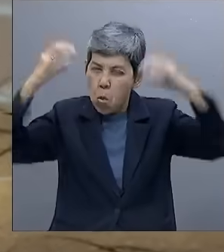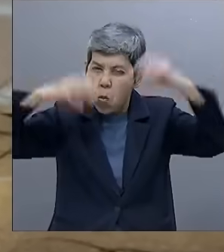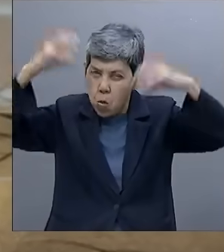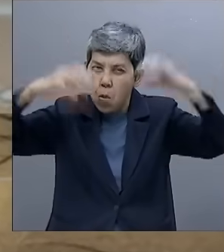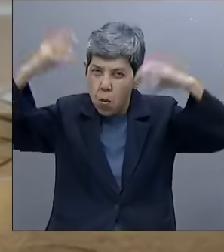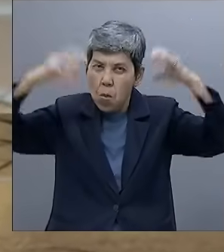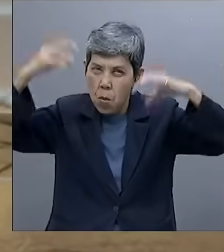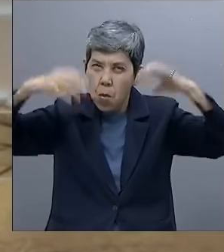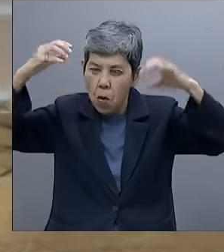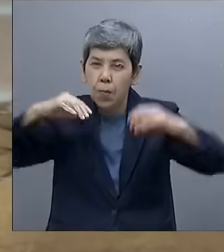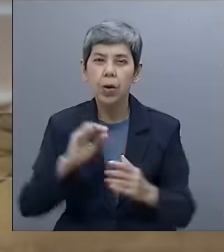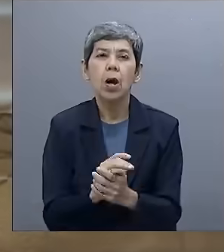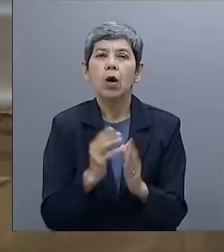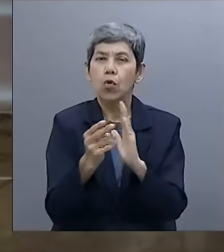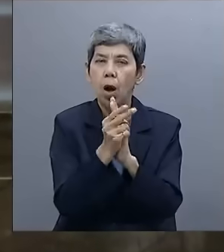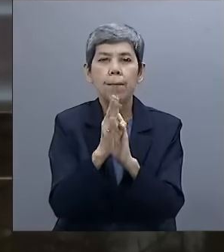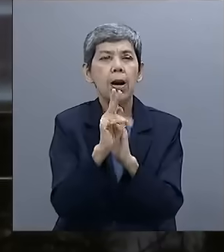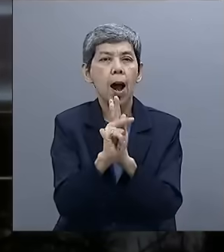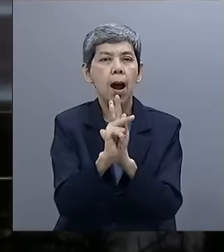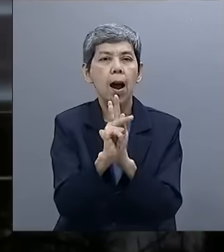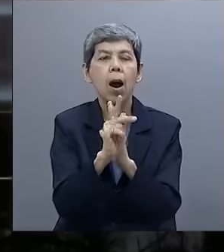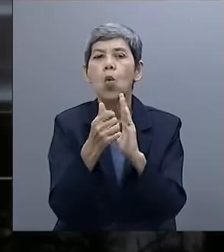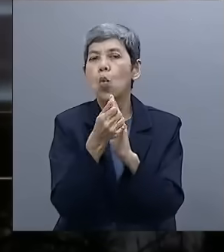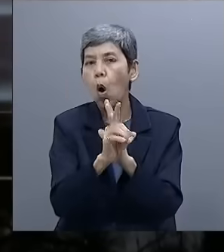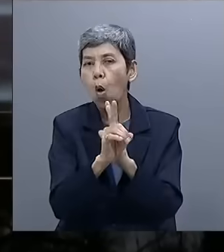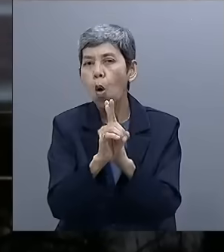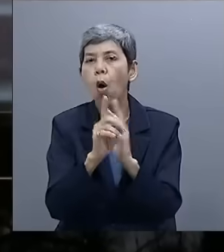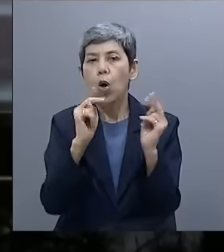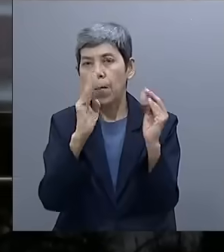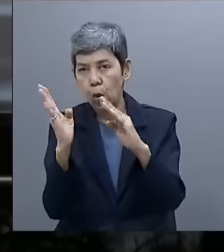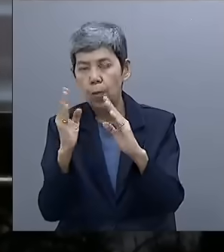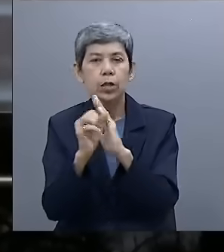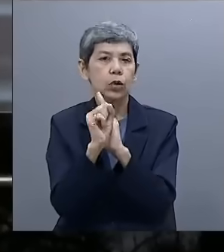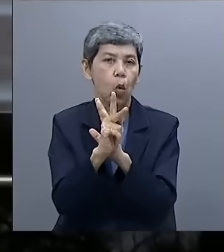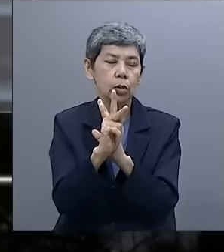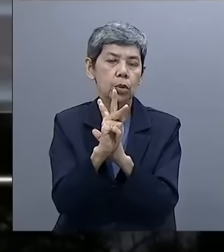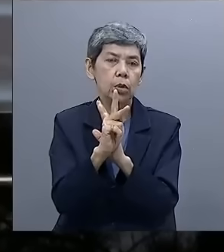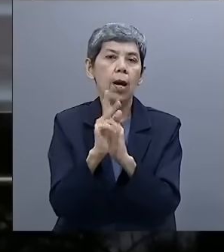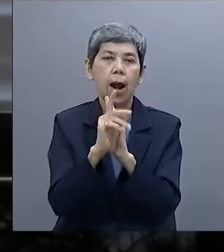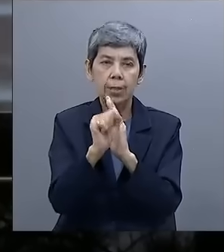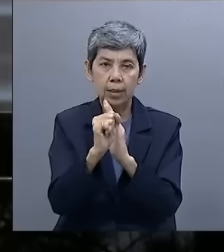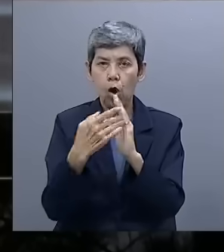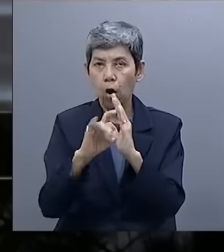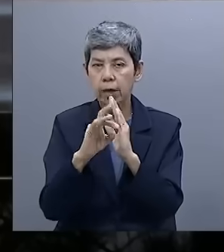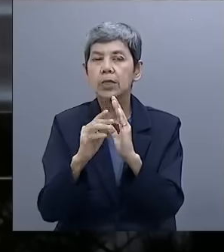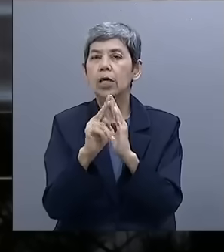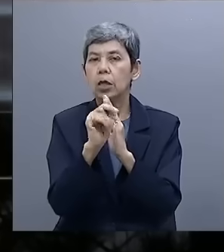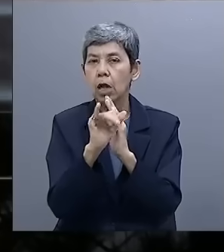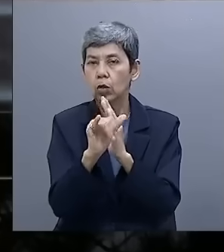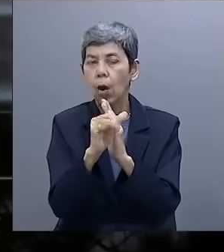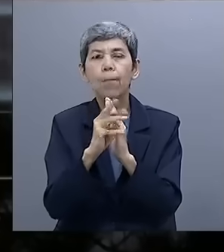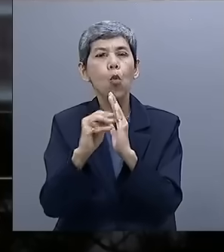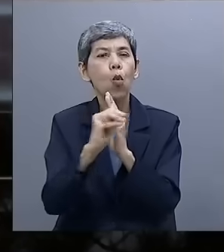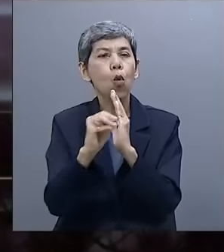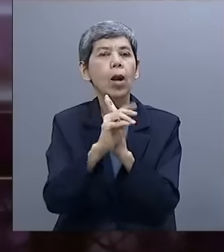างแห่งบริเวณจังหวัดหนองคายบึงกาฬอุดรธานีนครพนมสกลนครกาฬสินธุ์ร้อยเอ็ดยโสธรมุกดาหาร